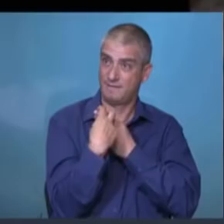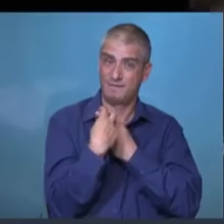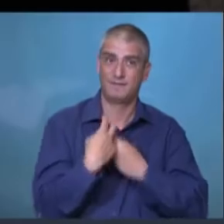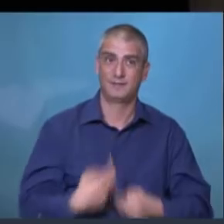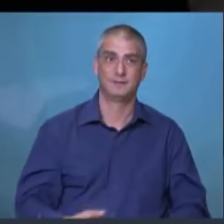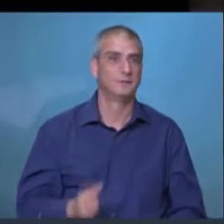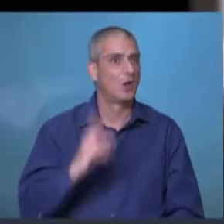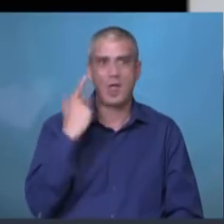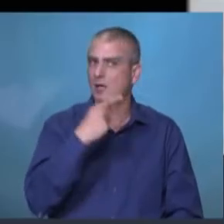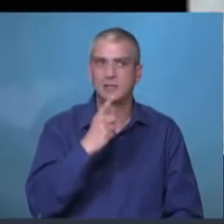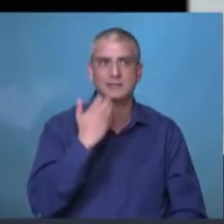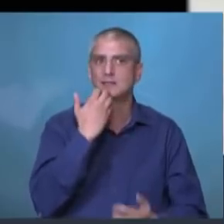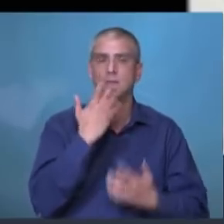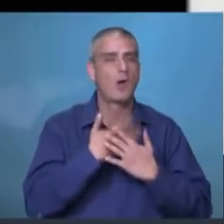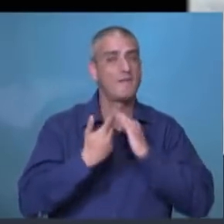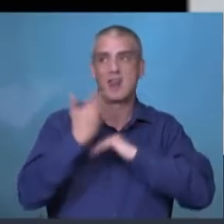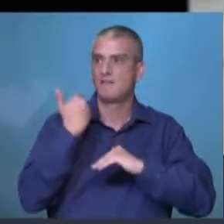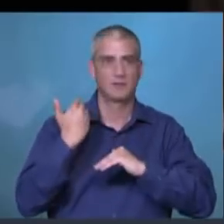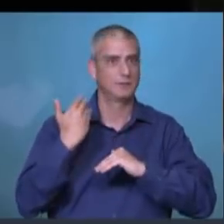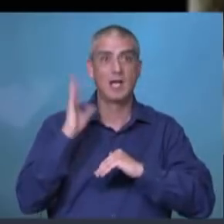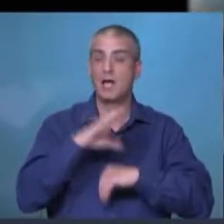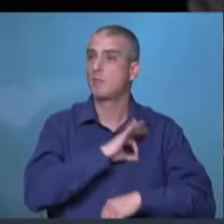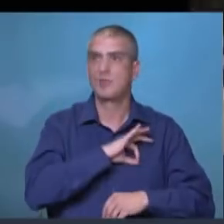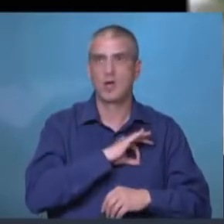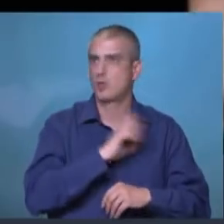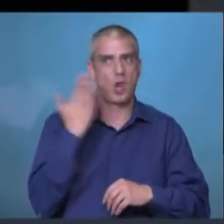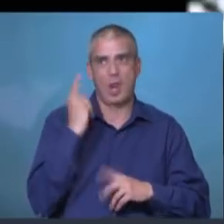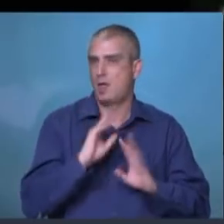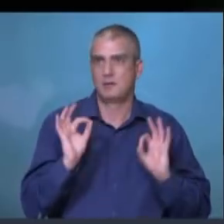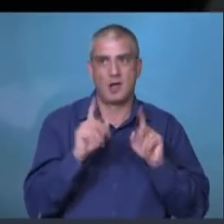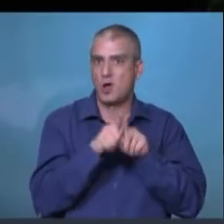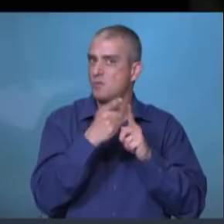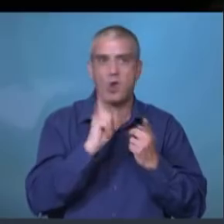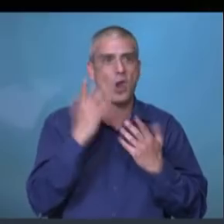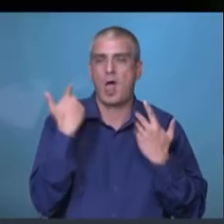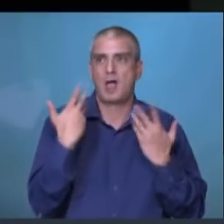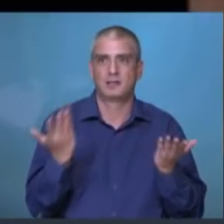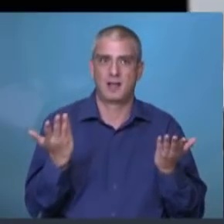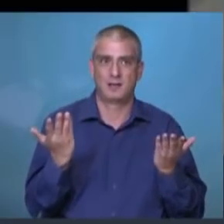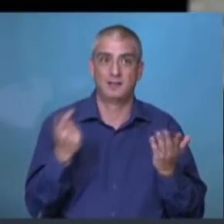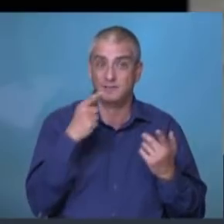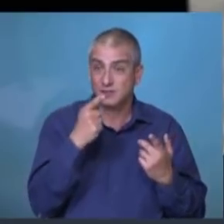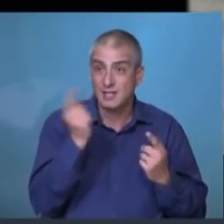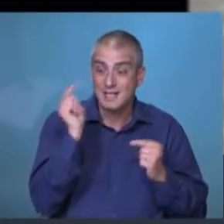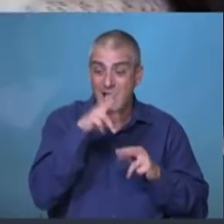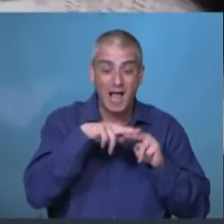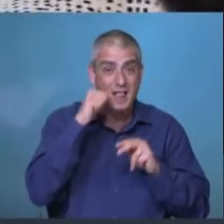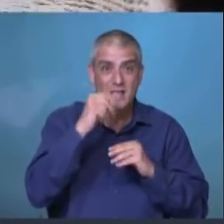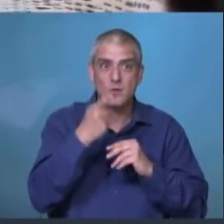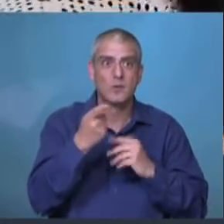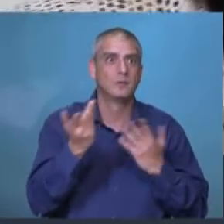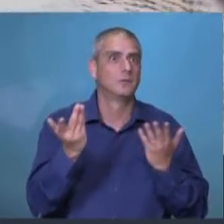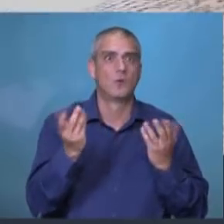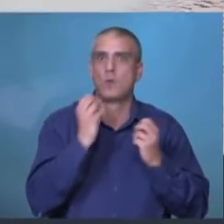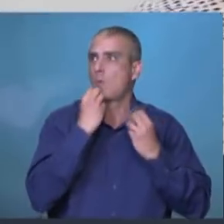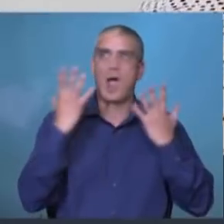לא היה אצלו כזה סיפור אהבה לפני. גם בתיכון לא היה אצלו דבר כזה, זה לא היה קיים. וכשזה הגיע אחרי, זה היה,